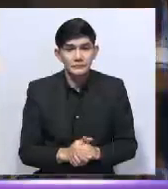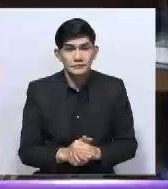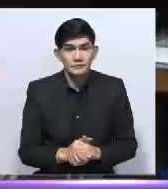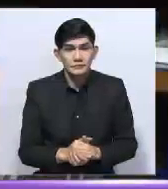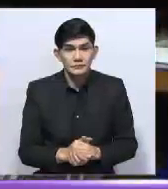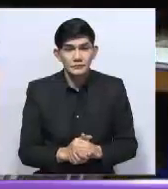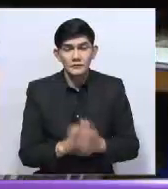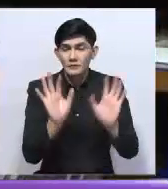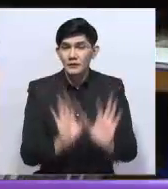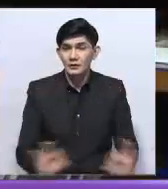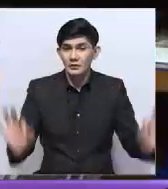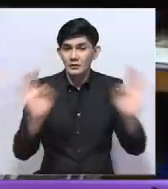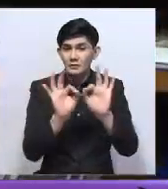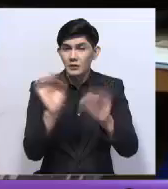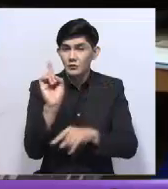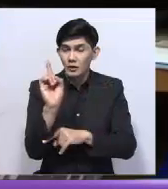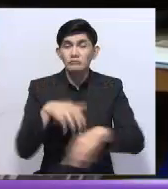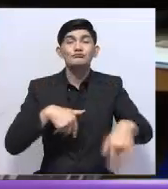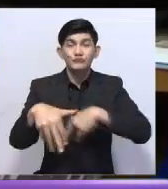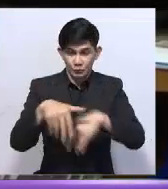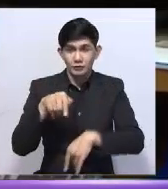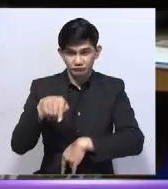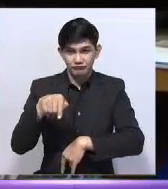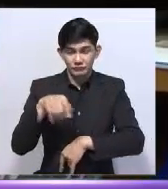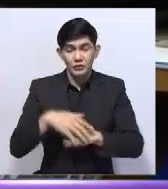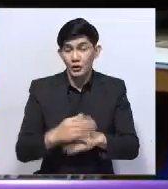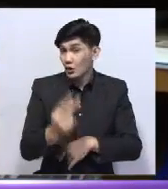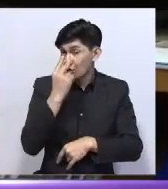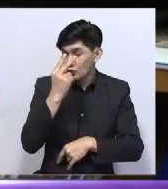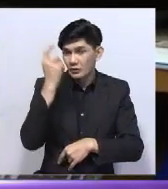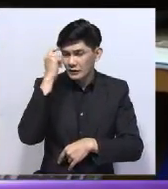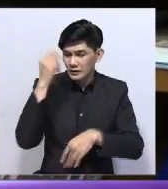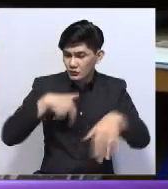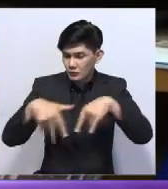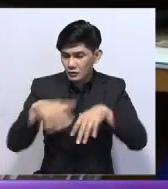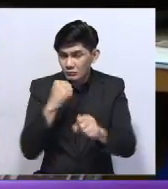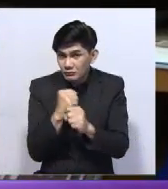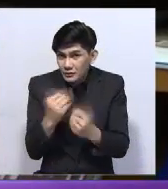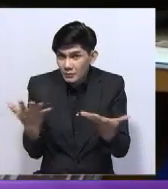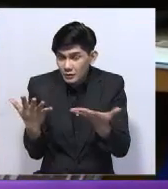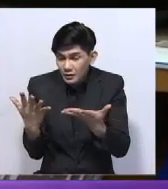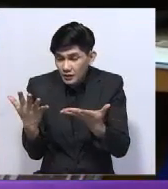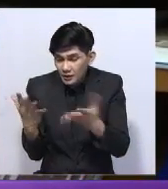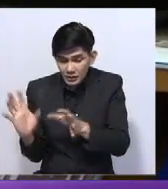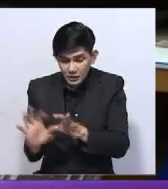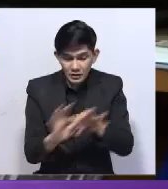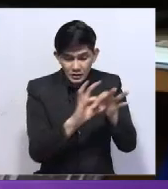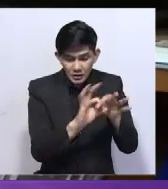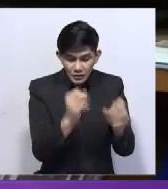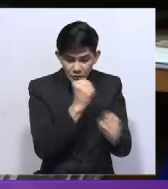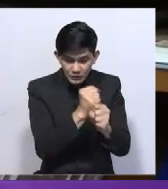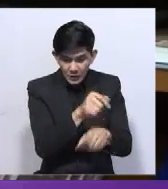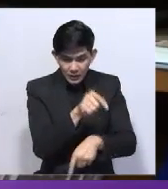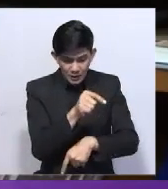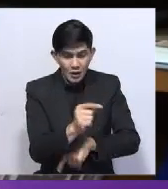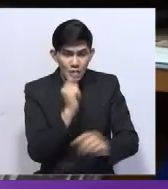เราจะให้ความสำคัญกับภาคประชาชนก็จะดูว่าทำยังไงจะให้ประชาชนเนี่ยเข้ามามีส่วนร่วมหรือสามารถที่